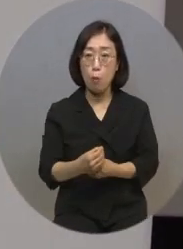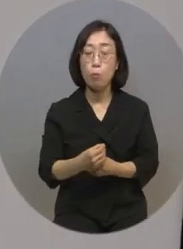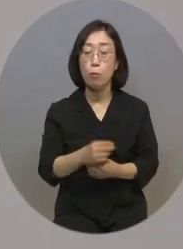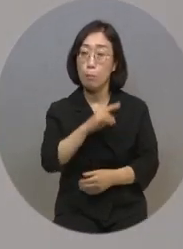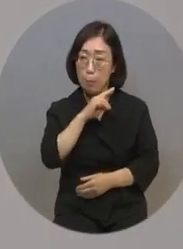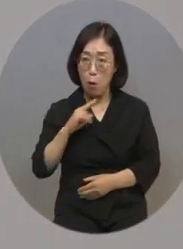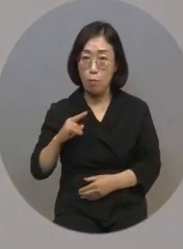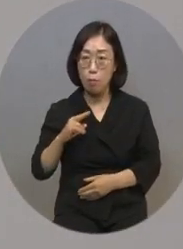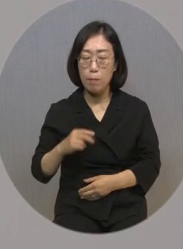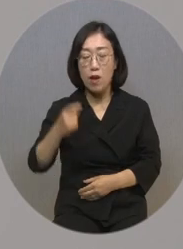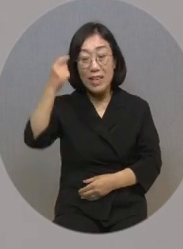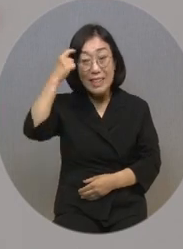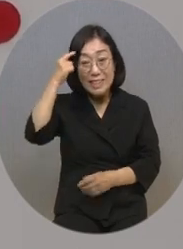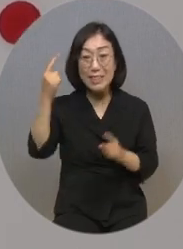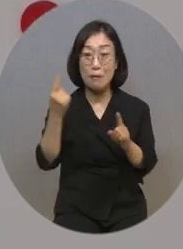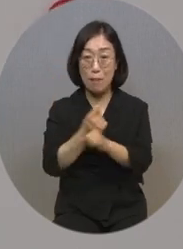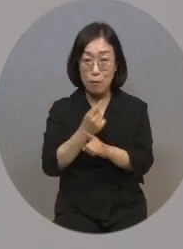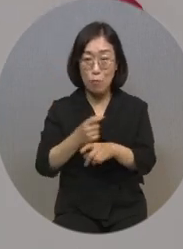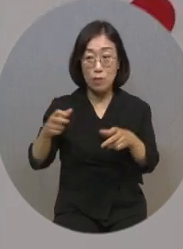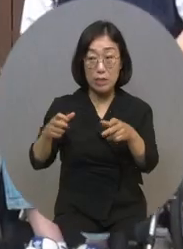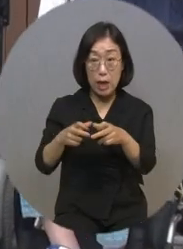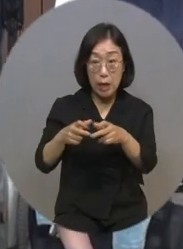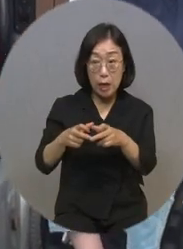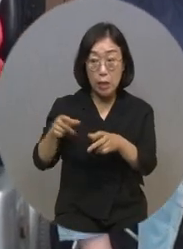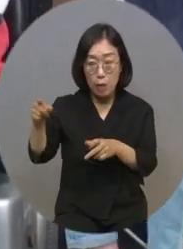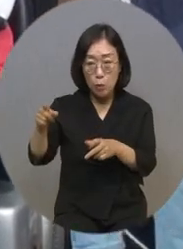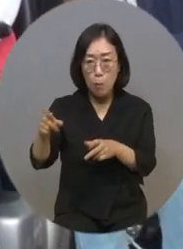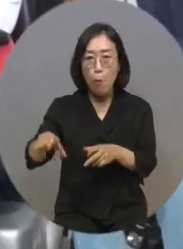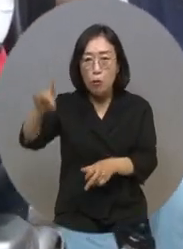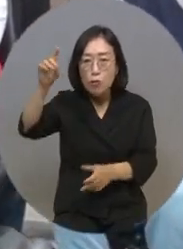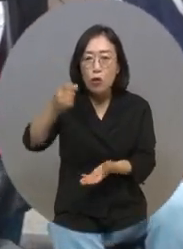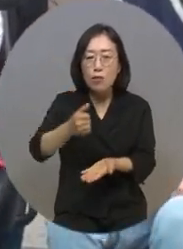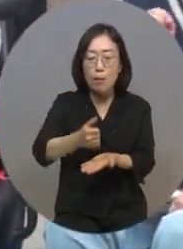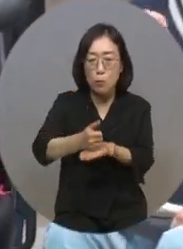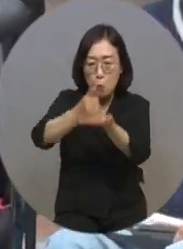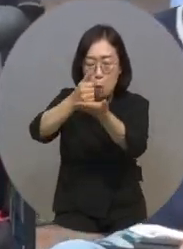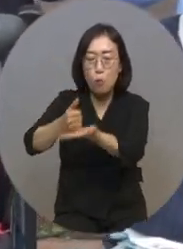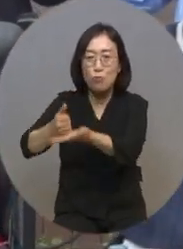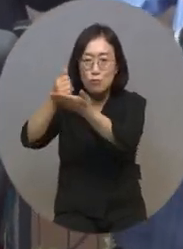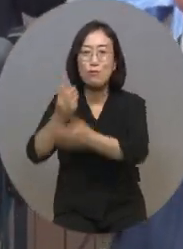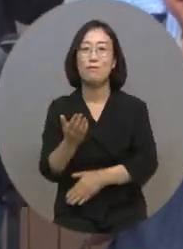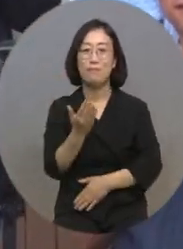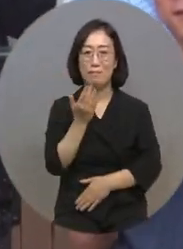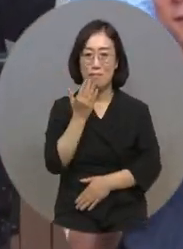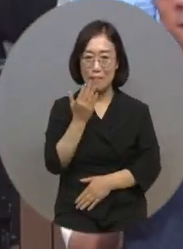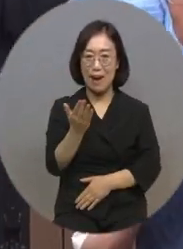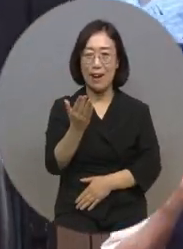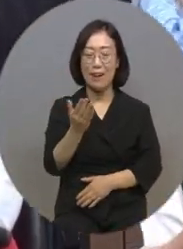바꾸면 장애인이 아닌 사람이 먼저 보입니다. 복지TV 경기방송 정우선입니다.